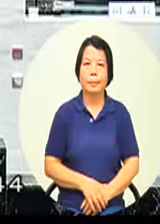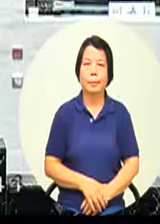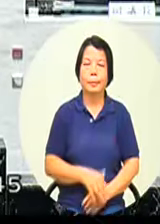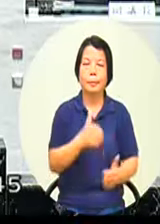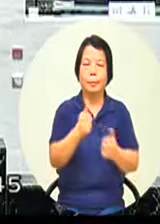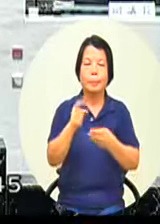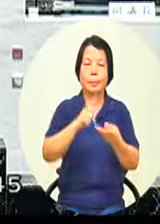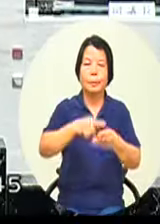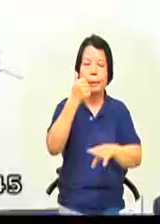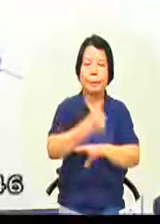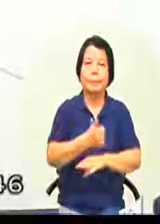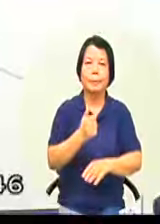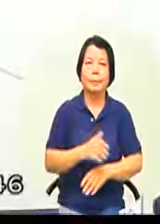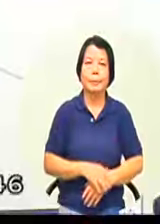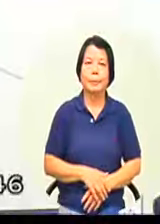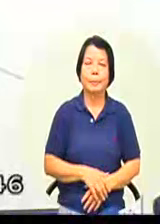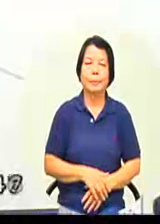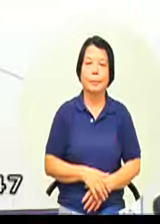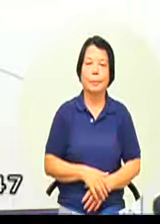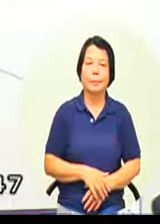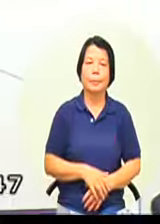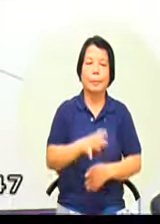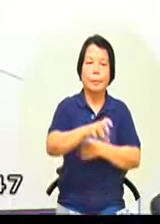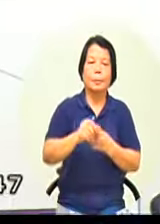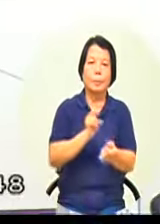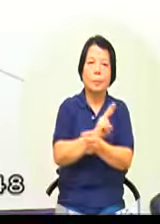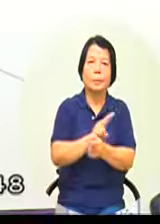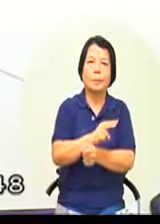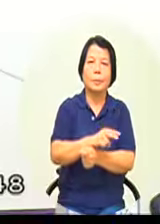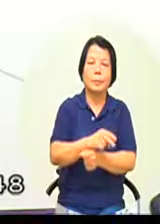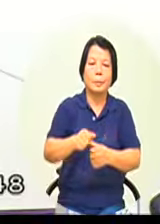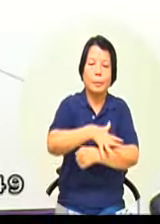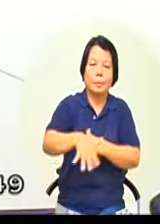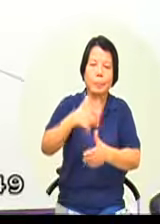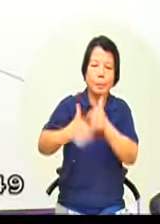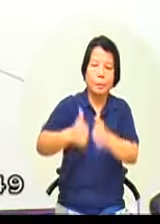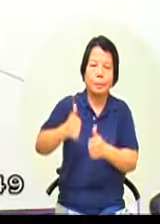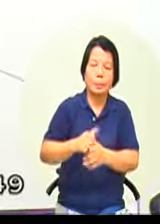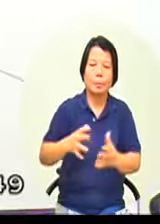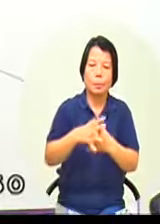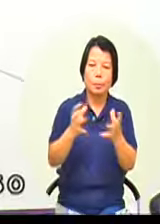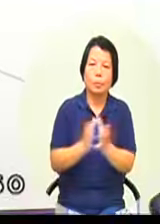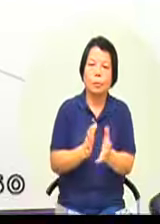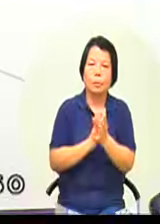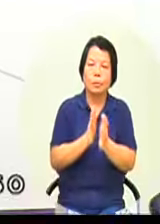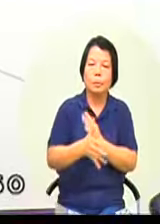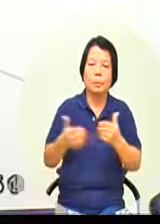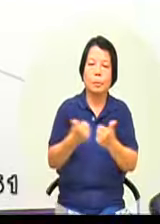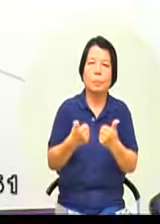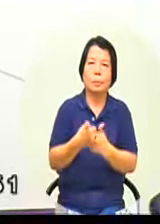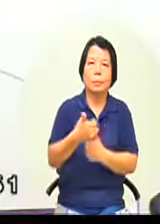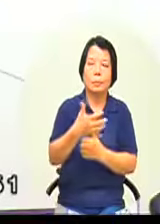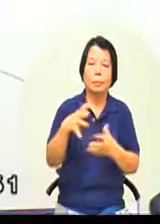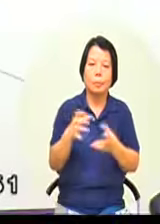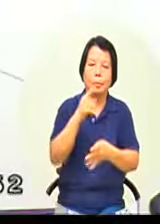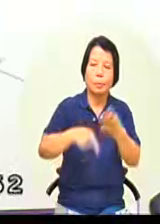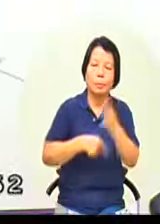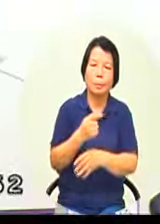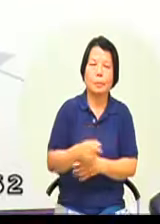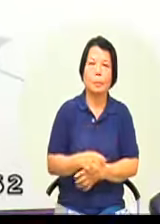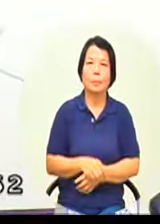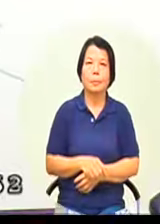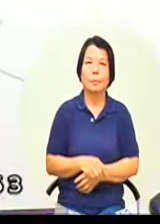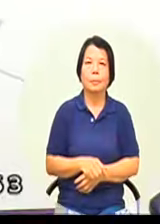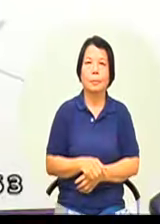谢谢主席。农林部门的各位首长、团队，我们议会同仁、市府、我们